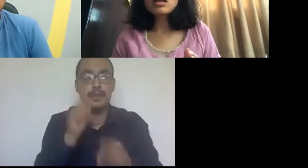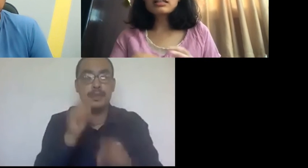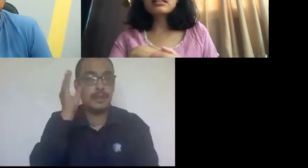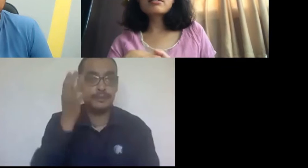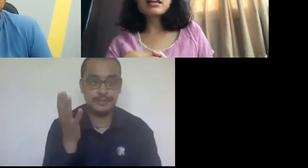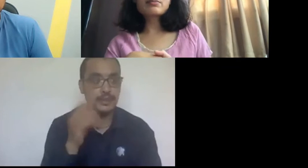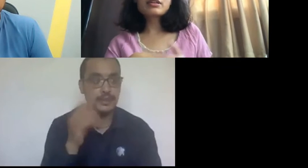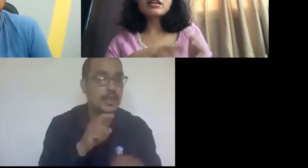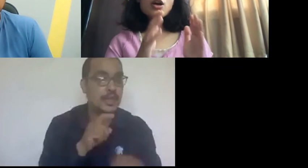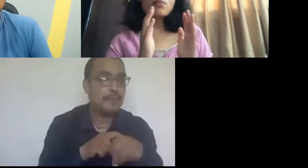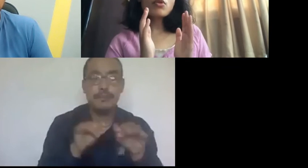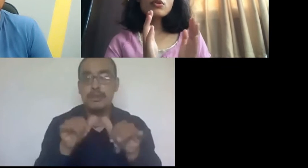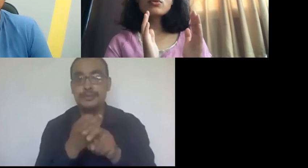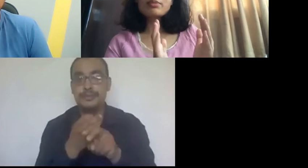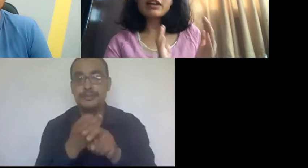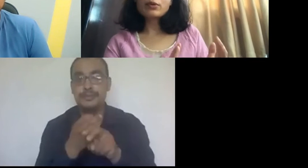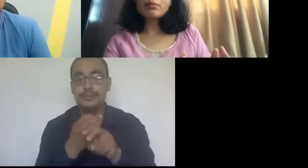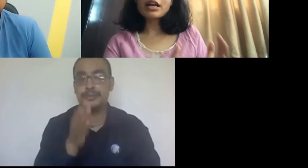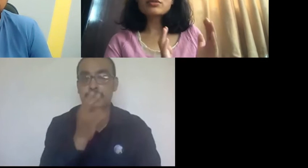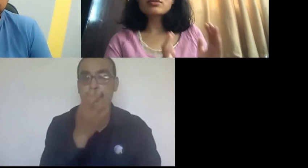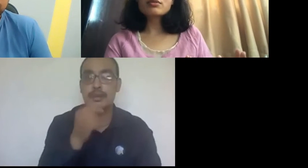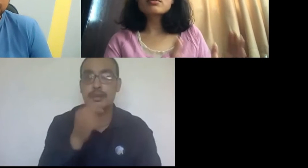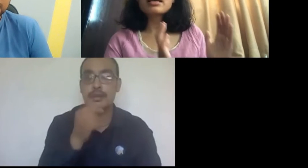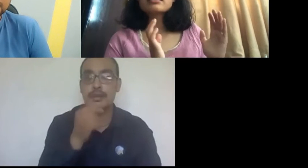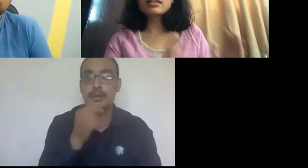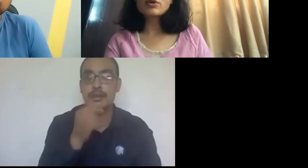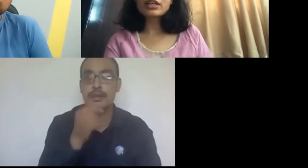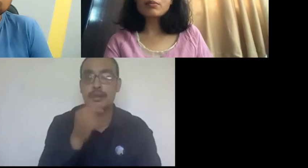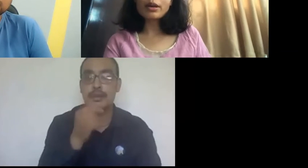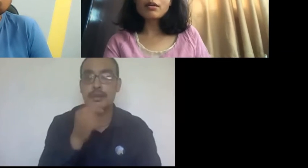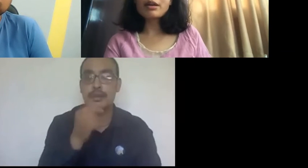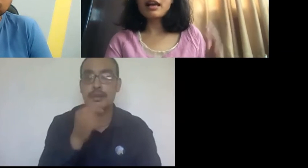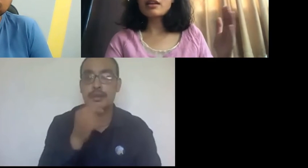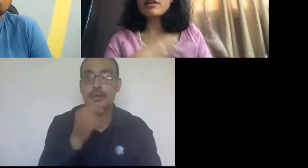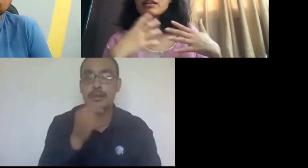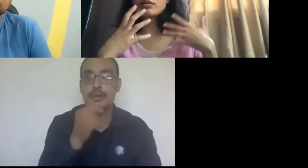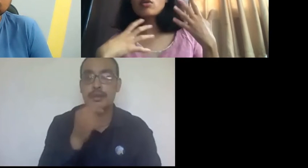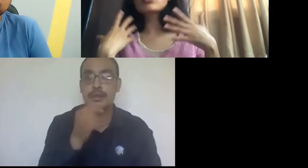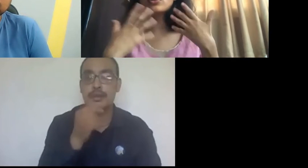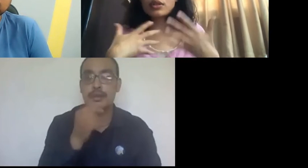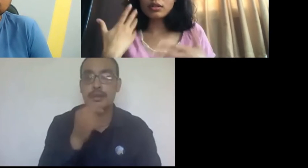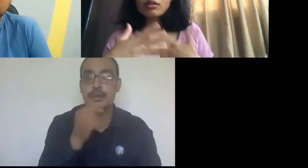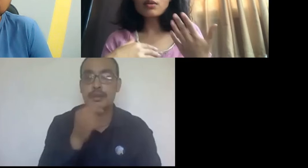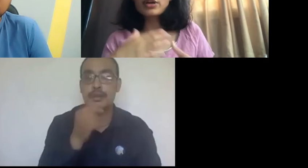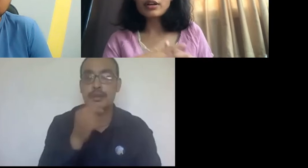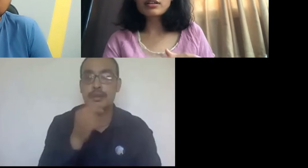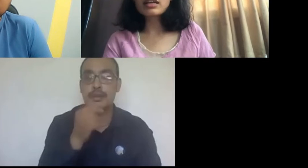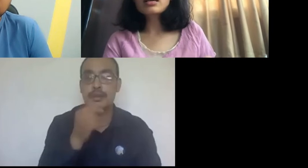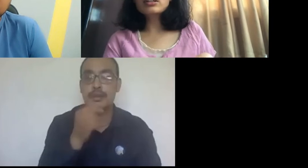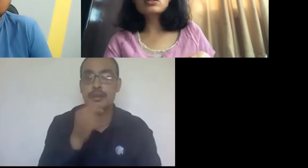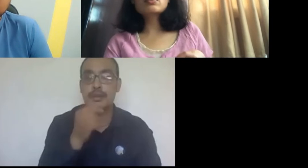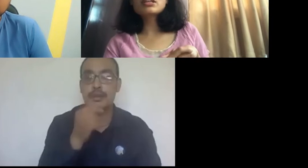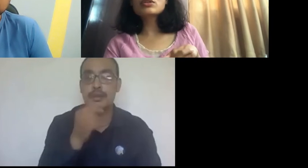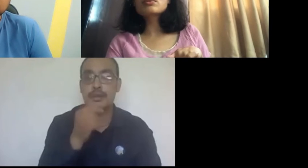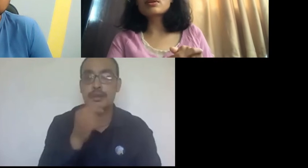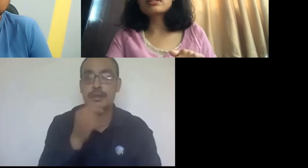होइन, त्यसले गर्दाखेरि पनि म यो प्लेटफर्ममा एड्जस्ट गर्नुलाई ठिक भयो कि भएन भन्ने खाले एउटा एकदमै कन्सियस भइराख्ने